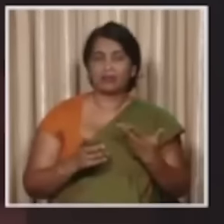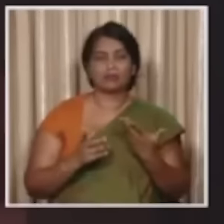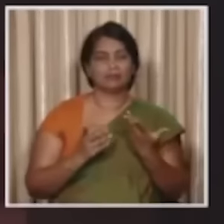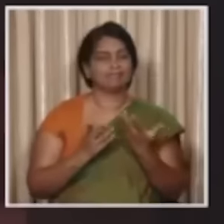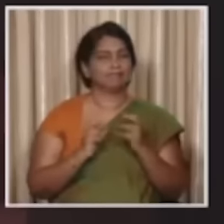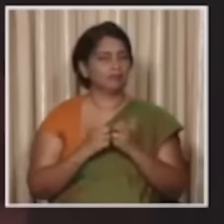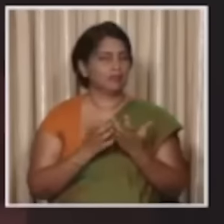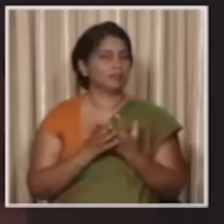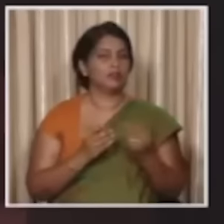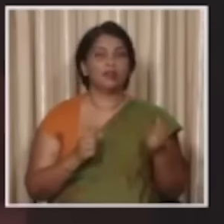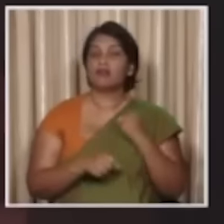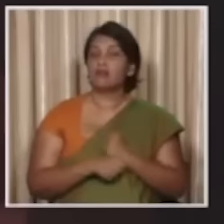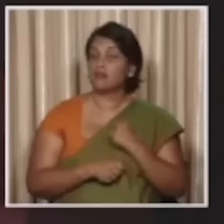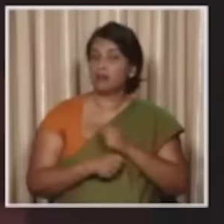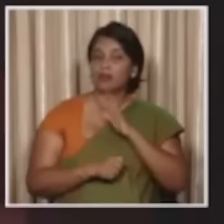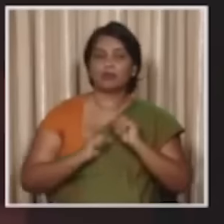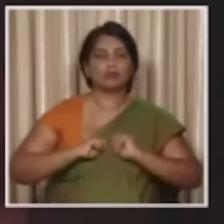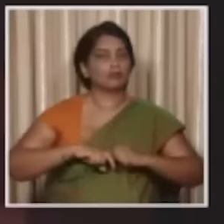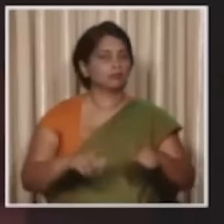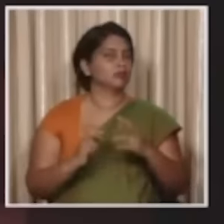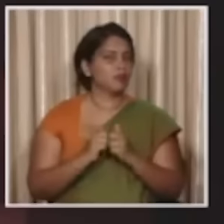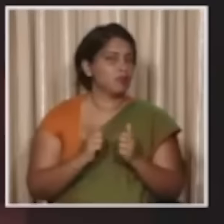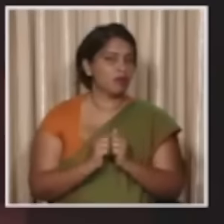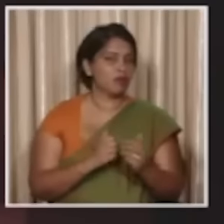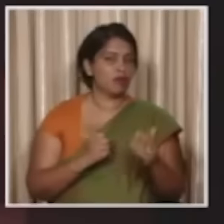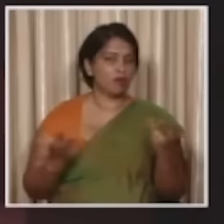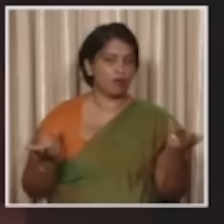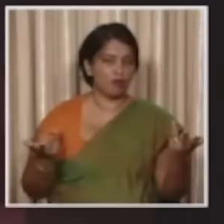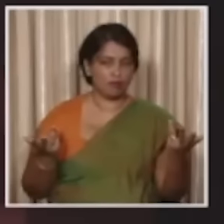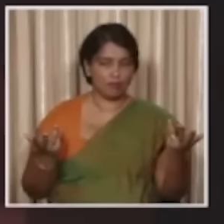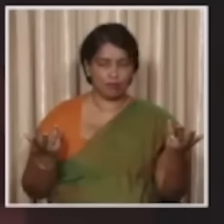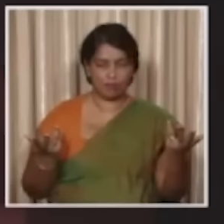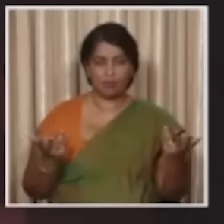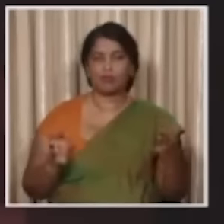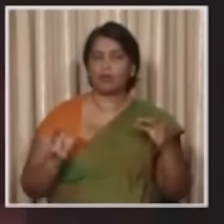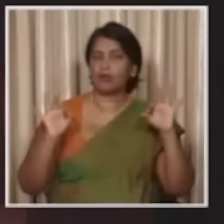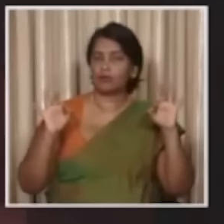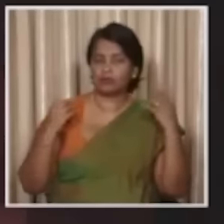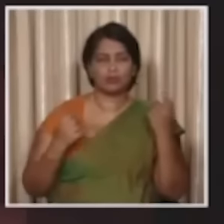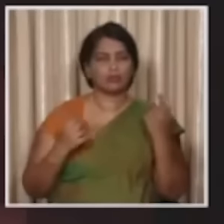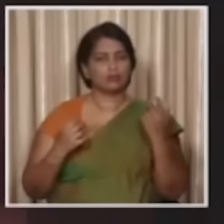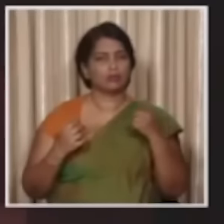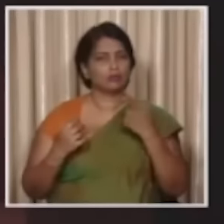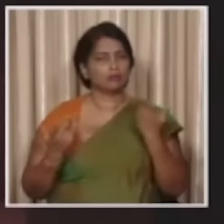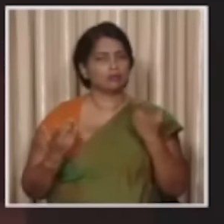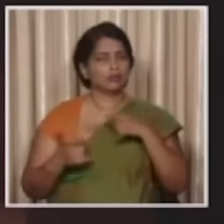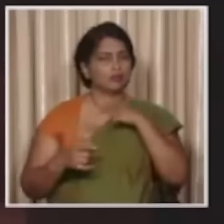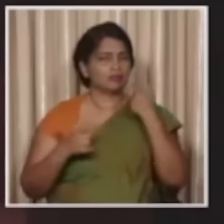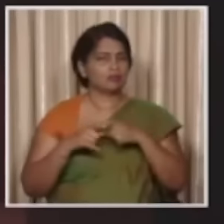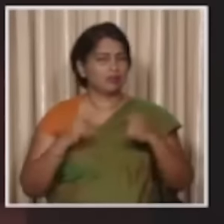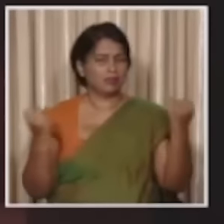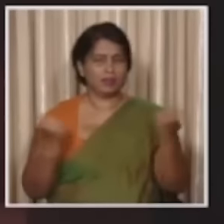කිරීමට රජය විසින් ගෙන ඇති ක්‍රියාමාර්ග මොනවාද දුර්වල ආර්ථව